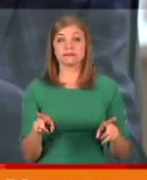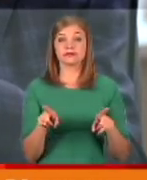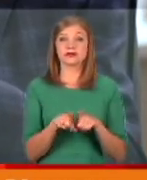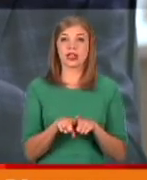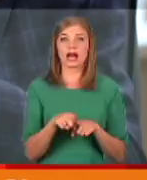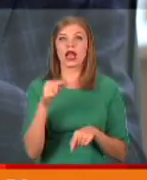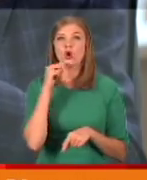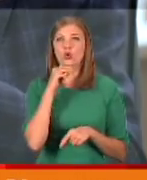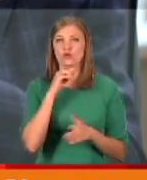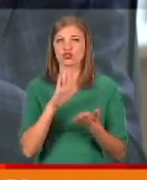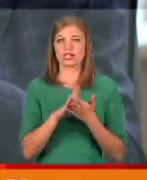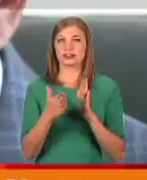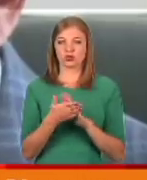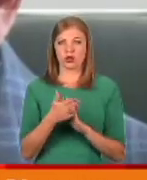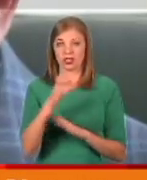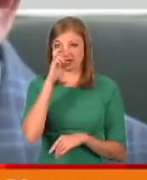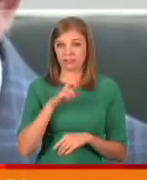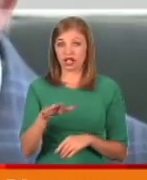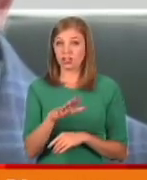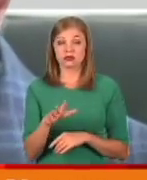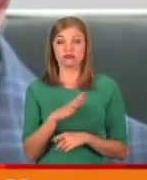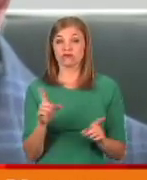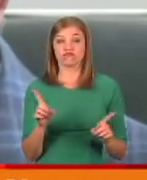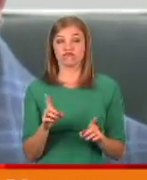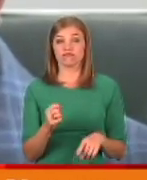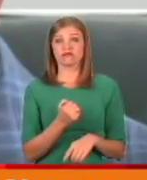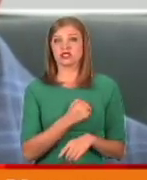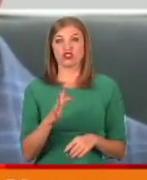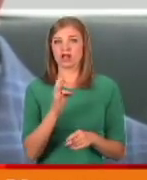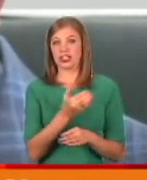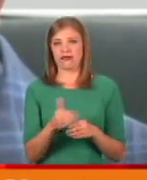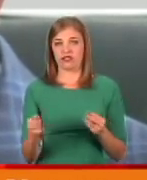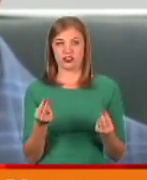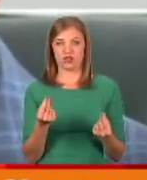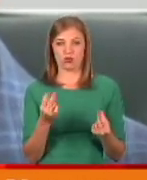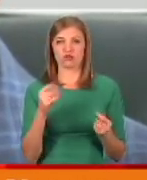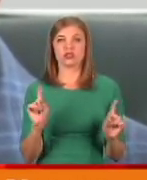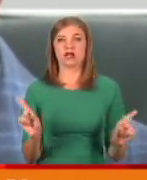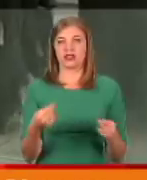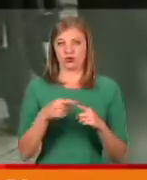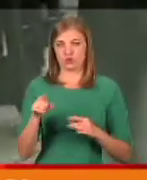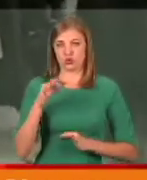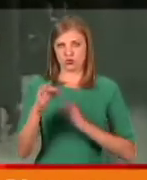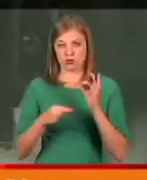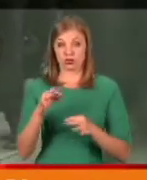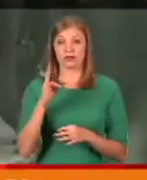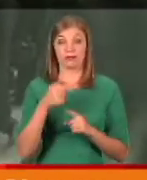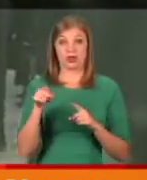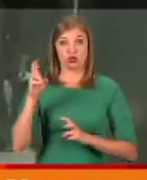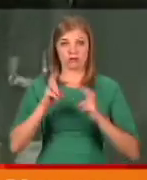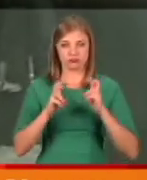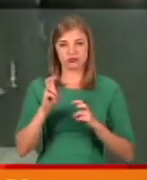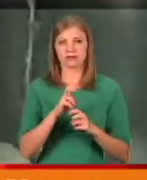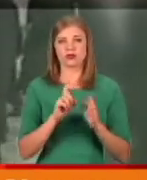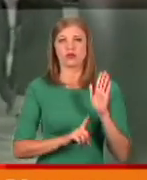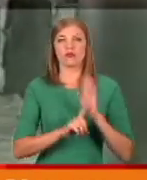така економічна ситуація в країні була, що, на жаль, не виділили коштів на створення цього супутника. На Південмаші за